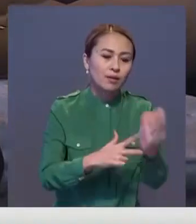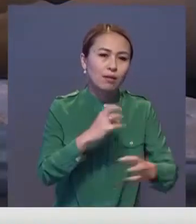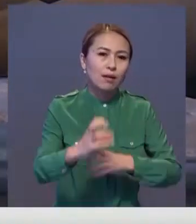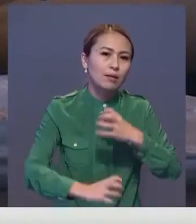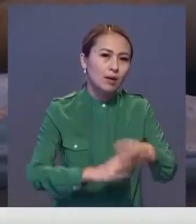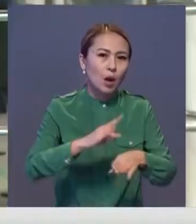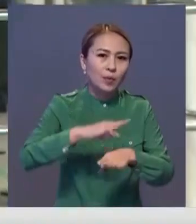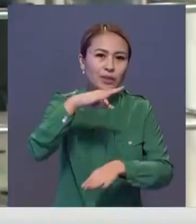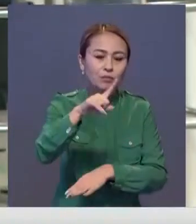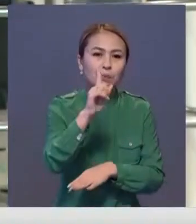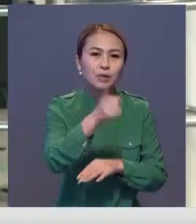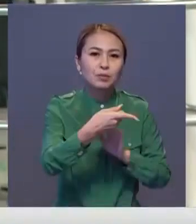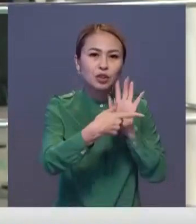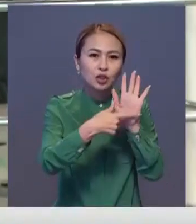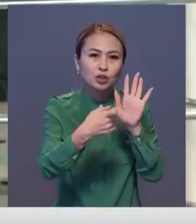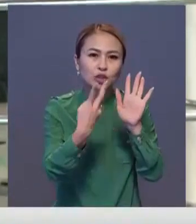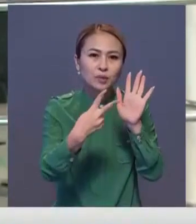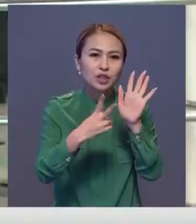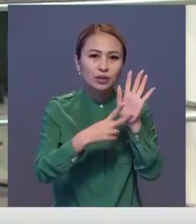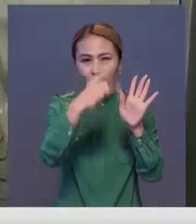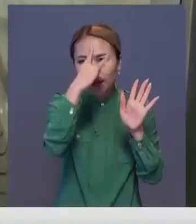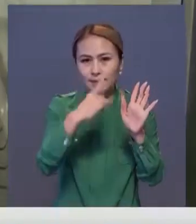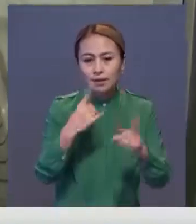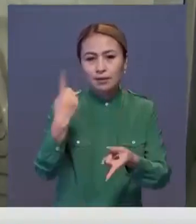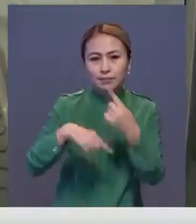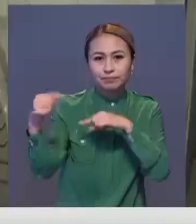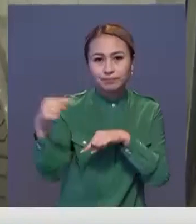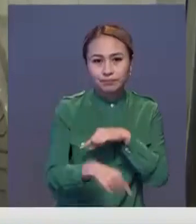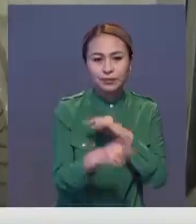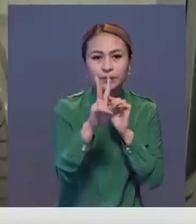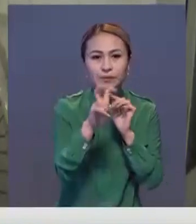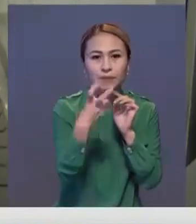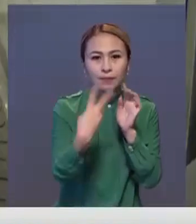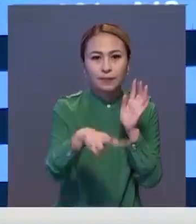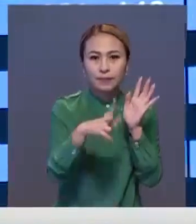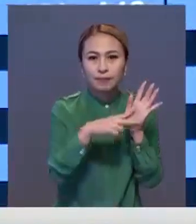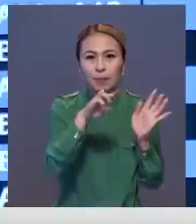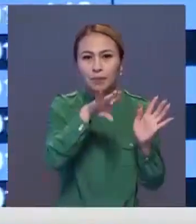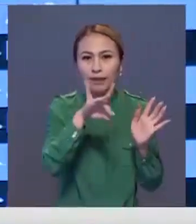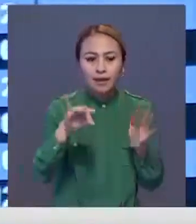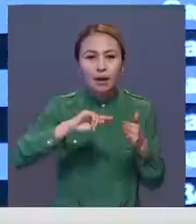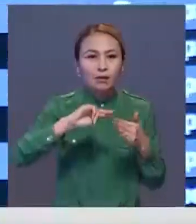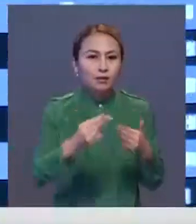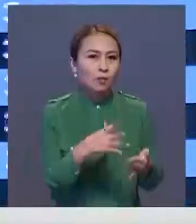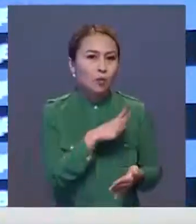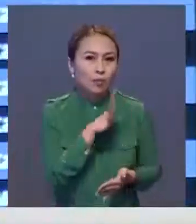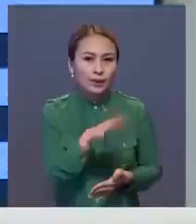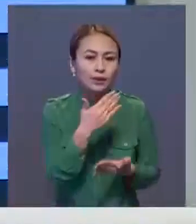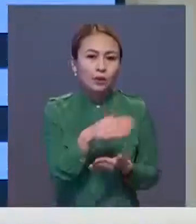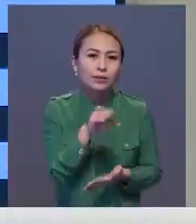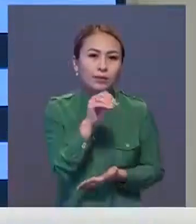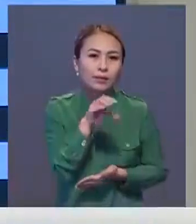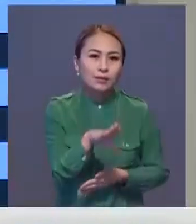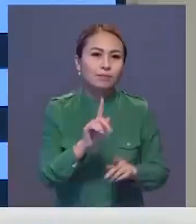рейсімен 1727 қазақстандық елге оралды. Оның ішінде 228-інде ПТР анықтама болмаған. Енді олар